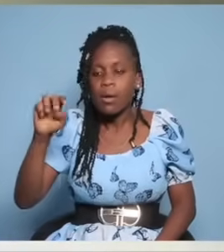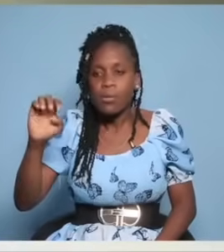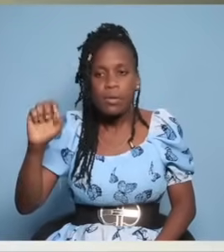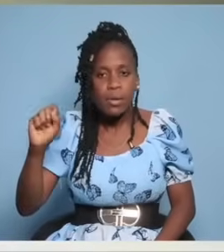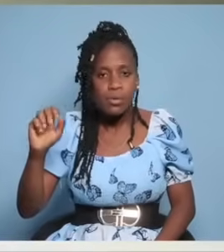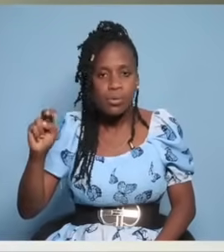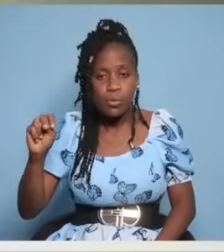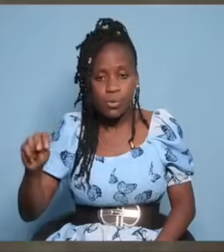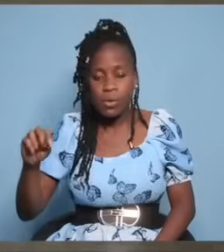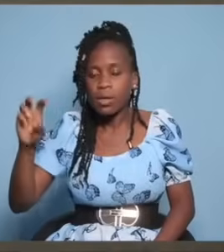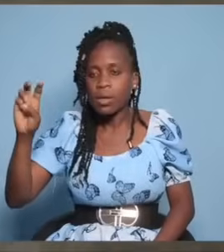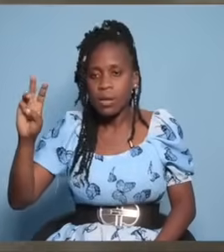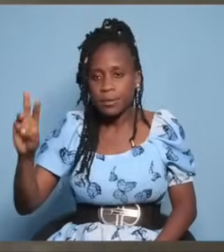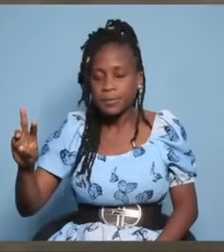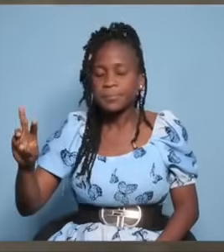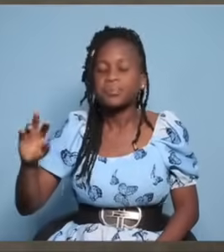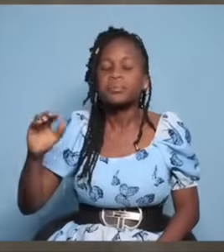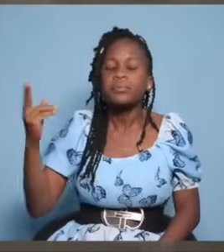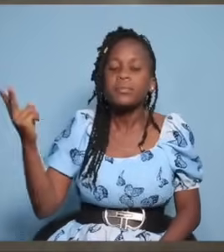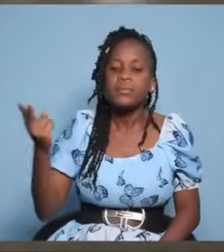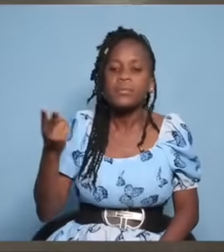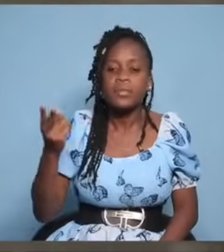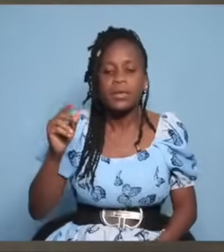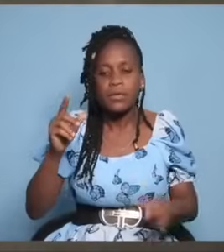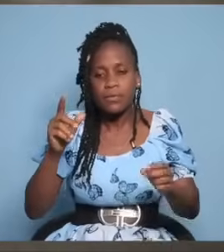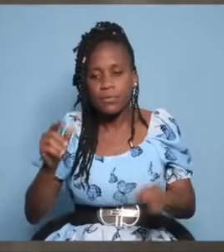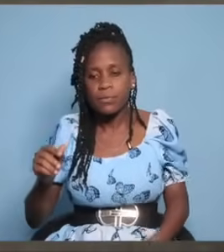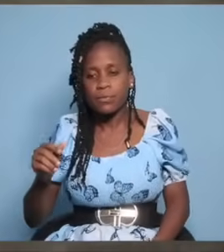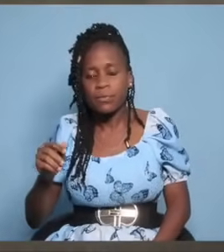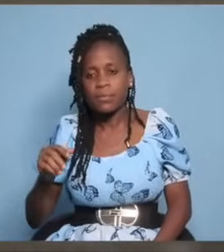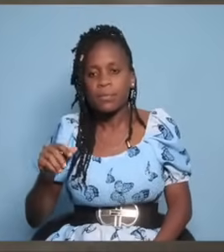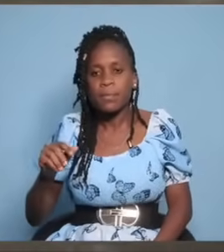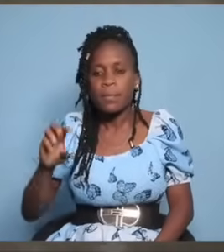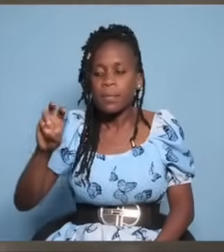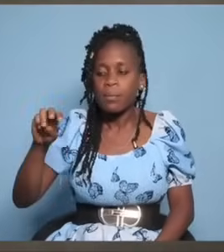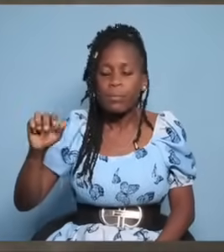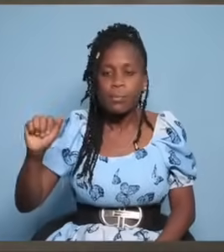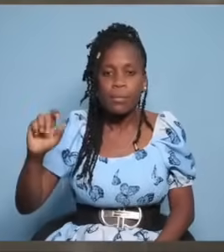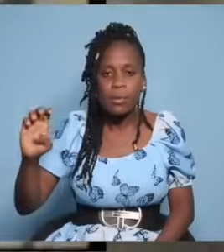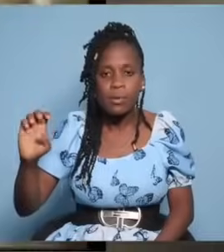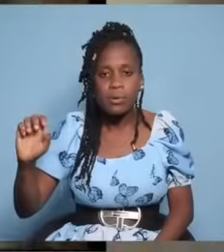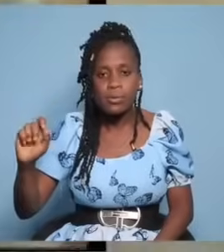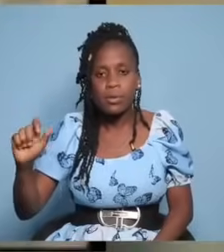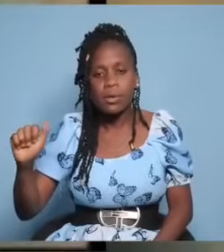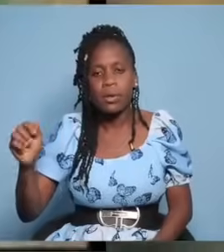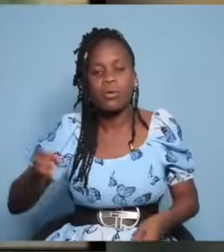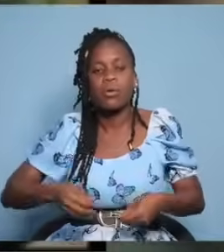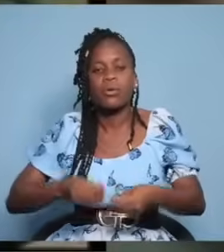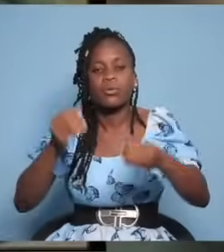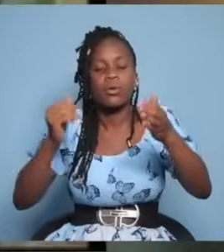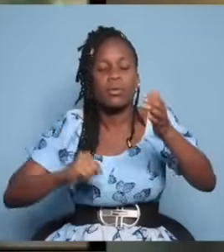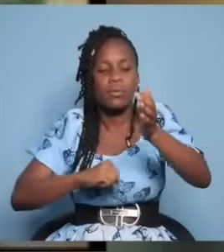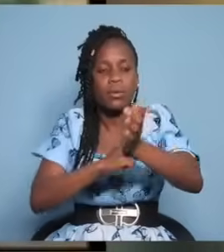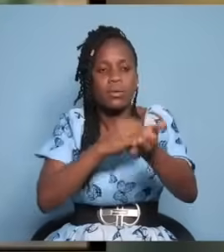wengi tusiowasahau. Wapumzike kwa amani. Julius Kambarage Nyerere, Nelson Mandela, Rashid